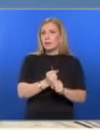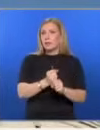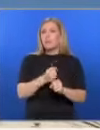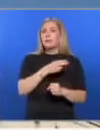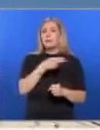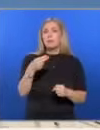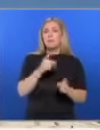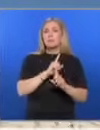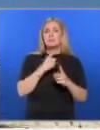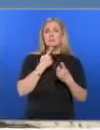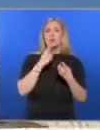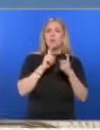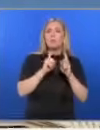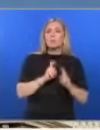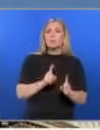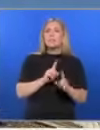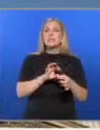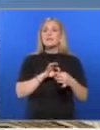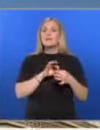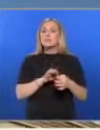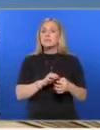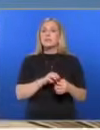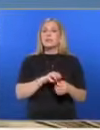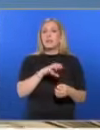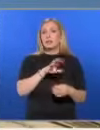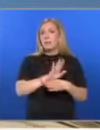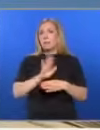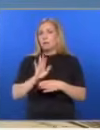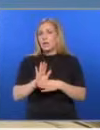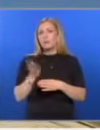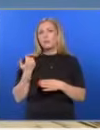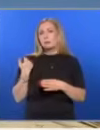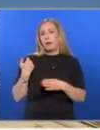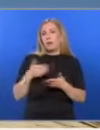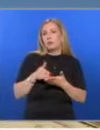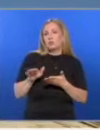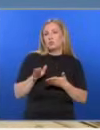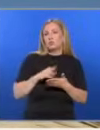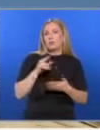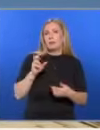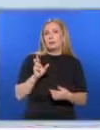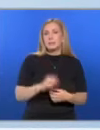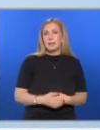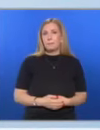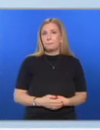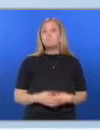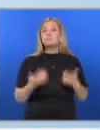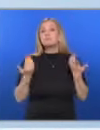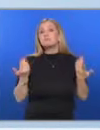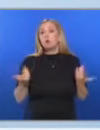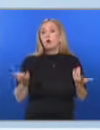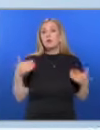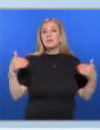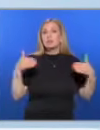коментирали още независимите депутати, които бяха изключени от ДПС, също и тези около Николай Марков и Виктория Василева. Още с